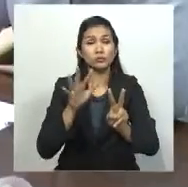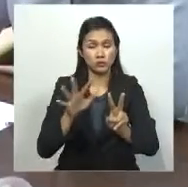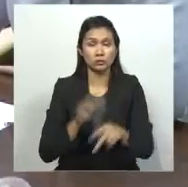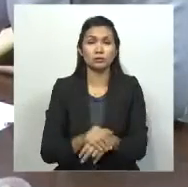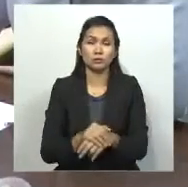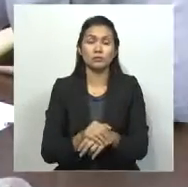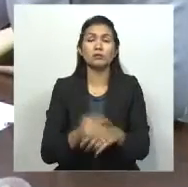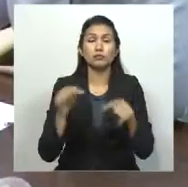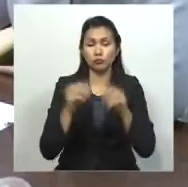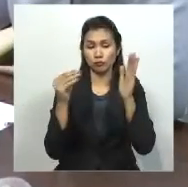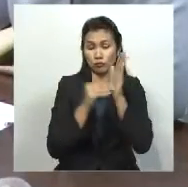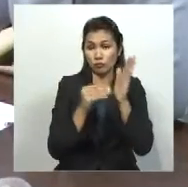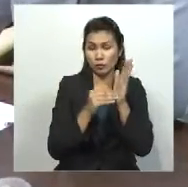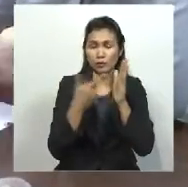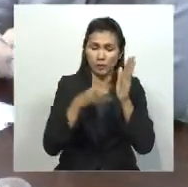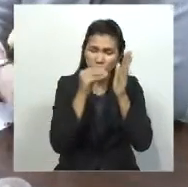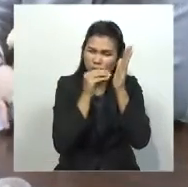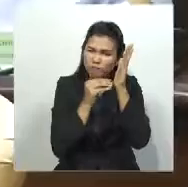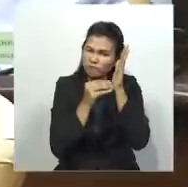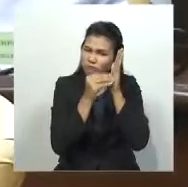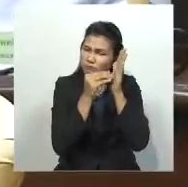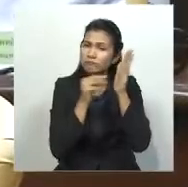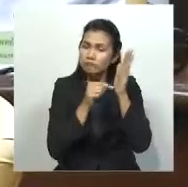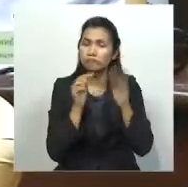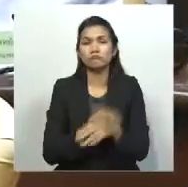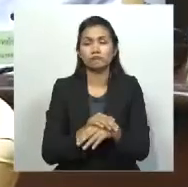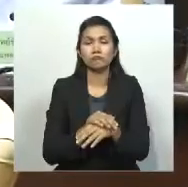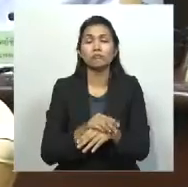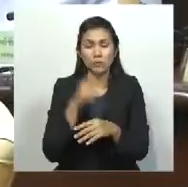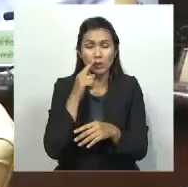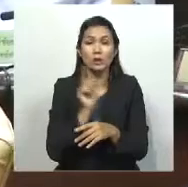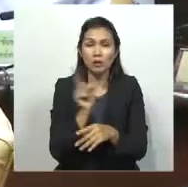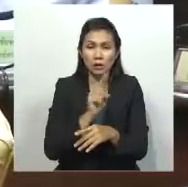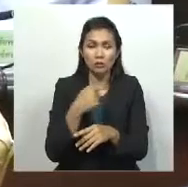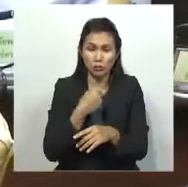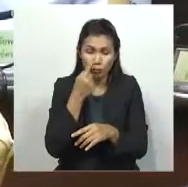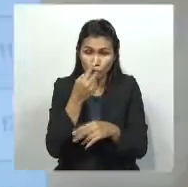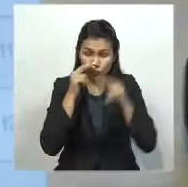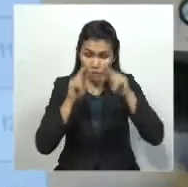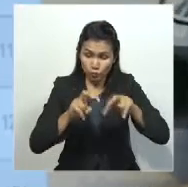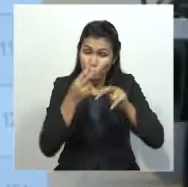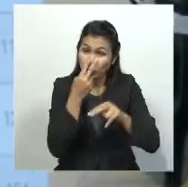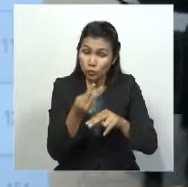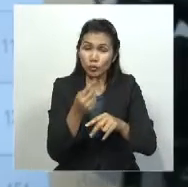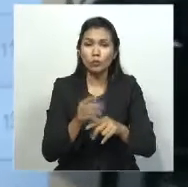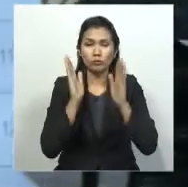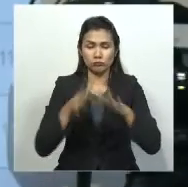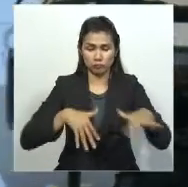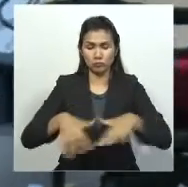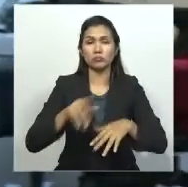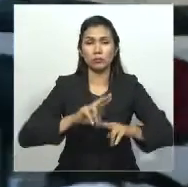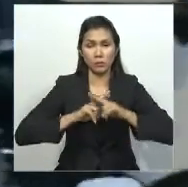ครอนในพื้นที่กรุงเทพมหานครและปริมณฑลนะคะโดยบอกว่าจากการตรวจสอบเนี่ยก็ขอให้ประชาช